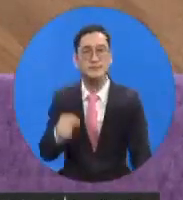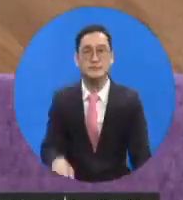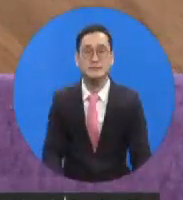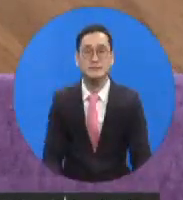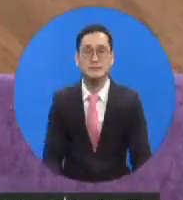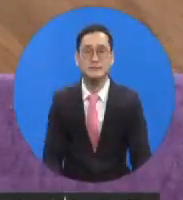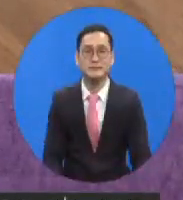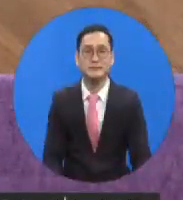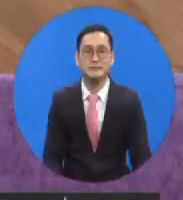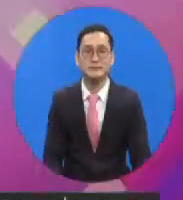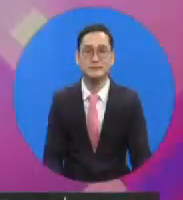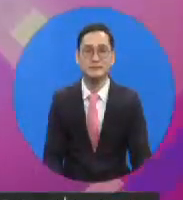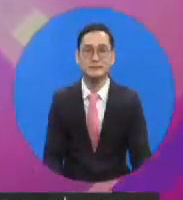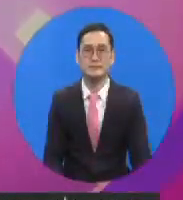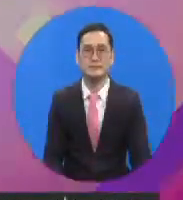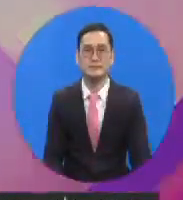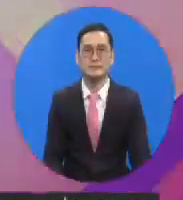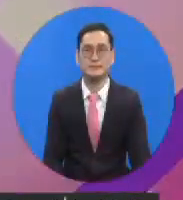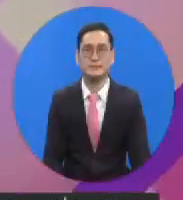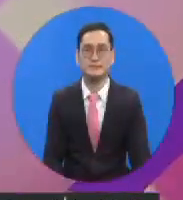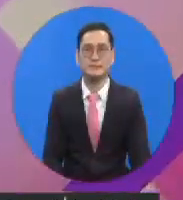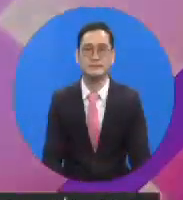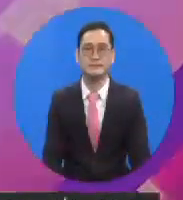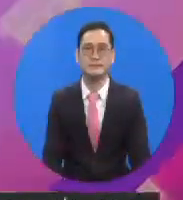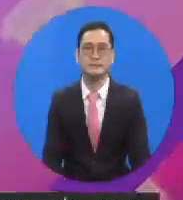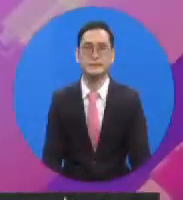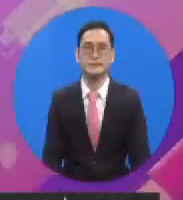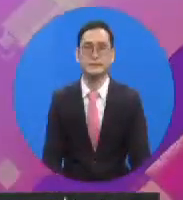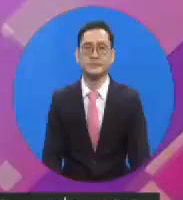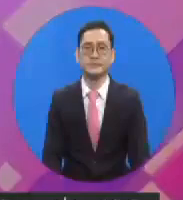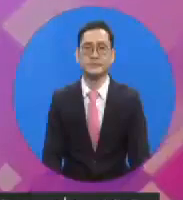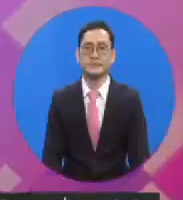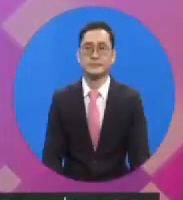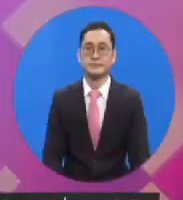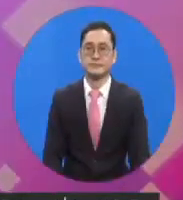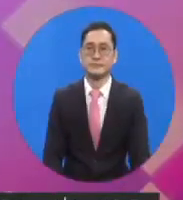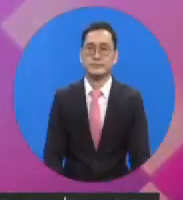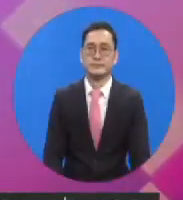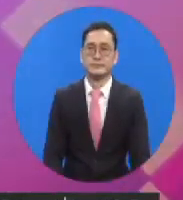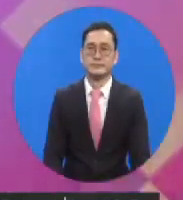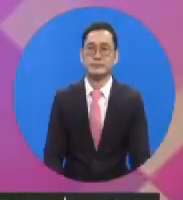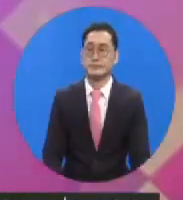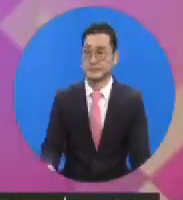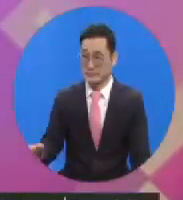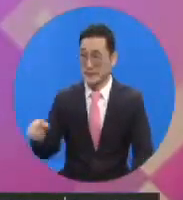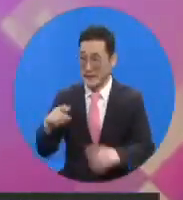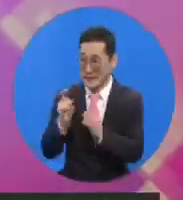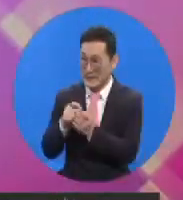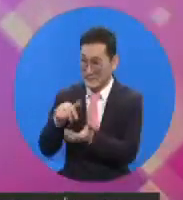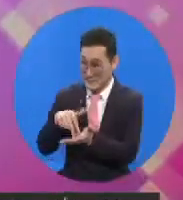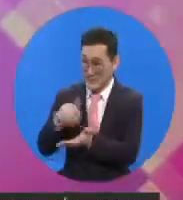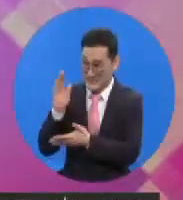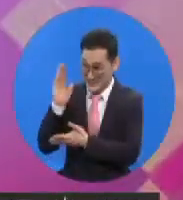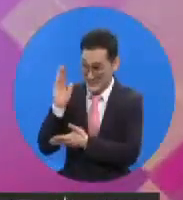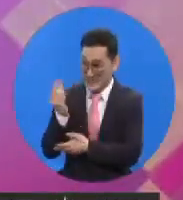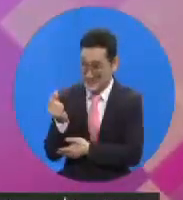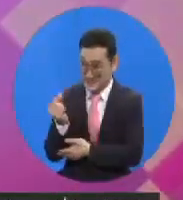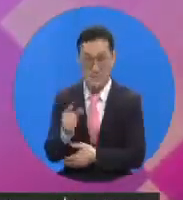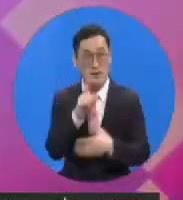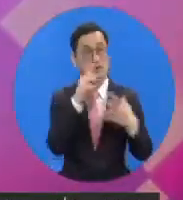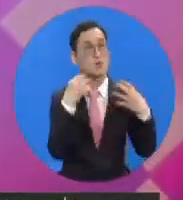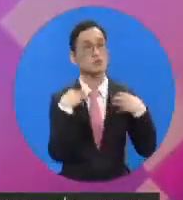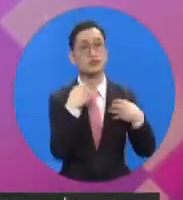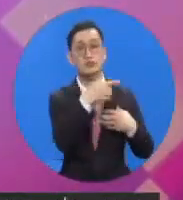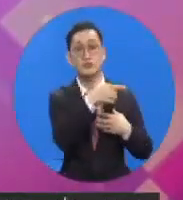자, 이것은 굉장히 지금 신중하고 조심스러운 일이기 때문에 김정희 교수님의 개인 견해라는 말씀 드리고요. 정부는